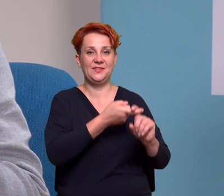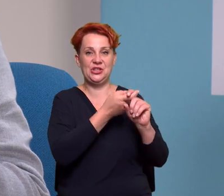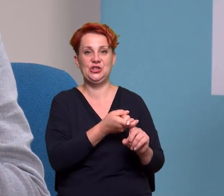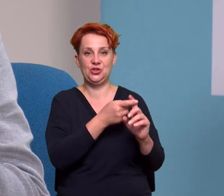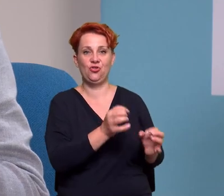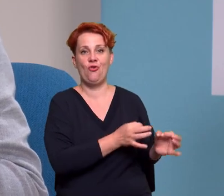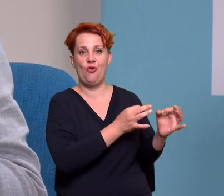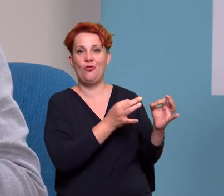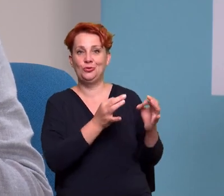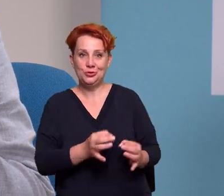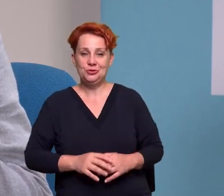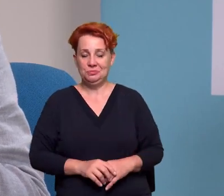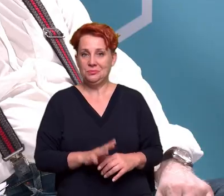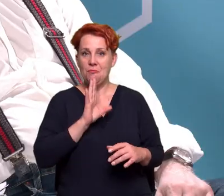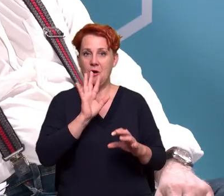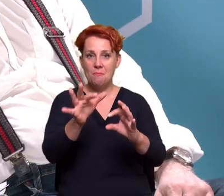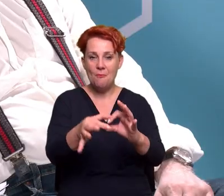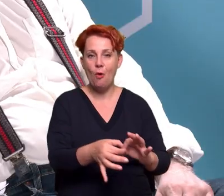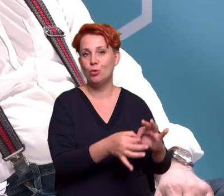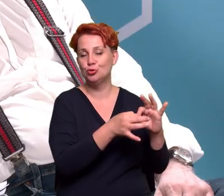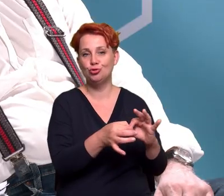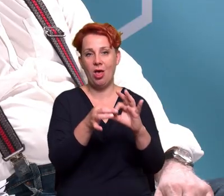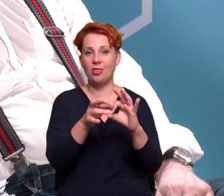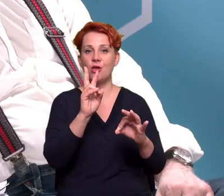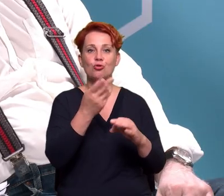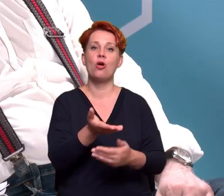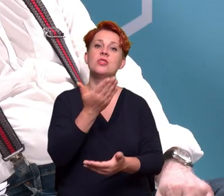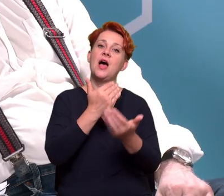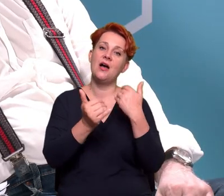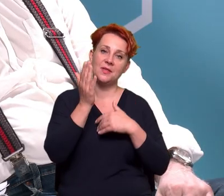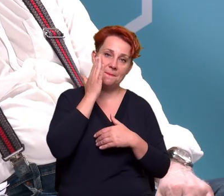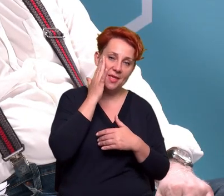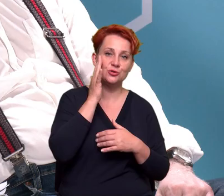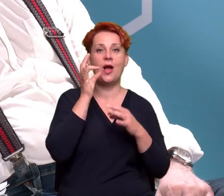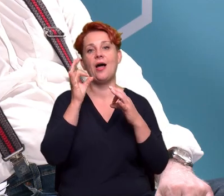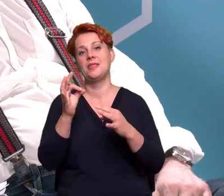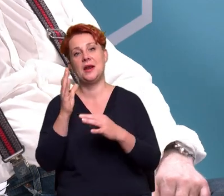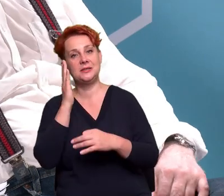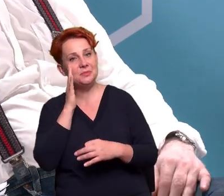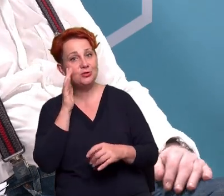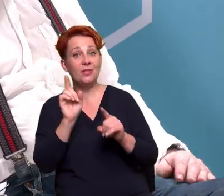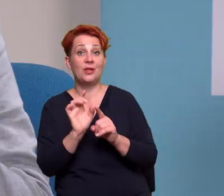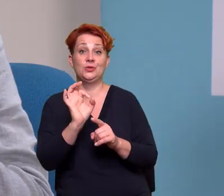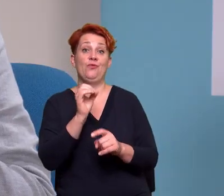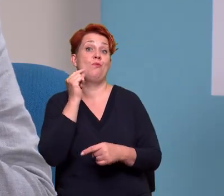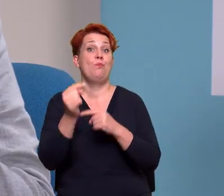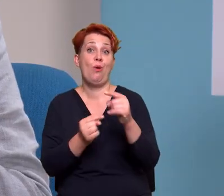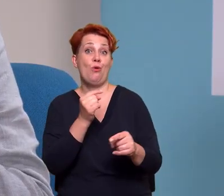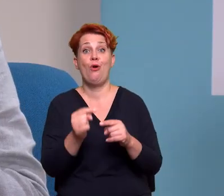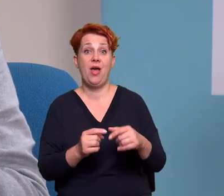pełni rolę takiego łącznika, prawda, między pokoleniami i pomiędzy